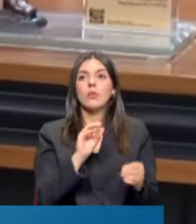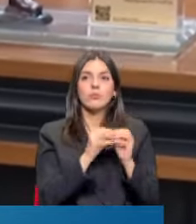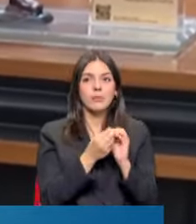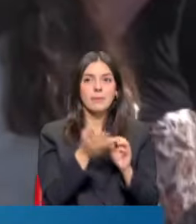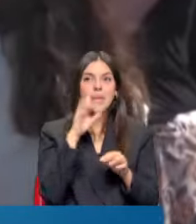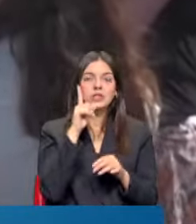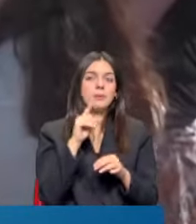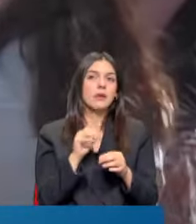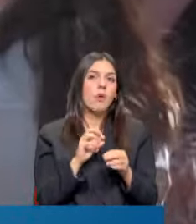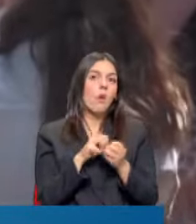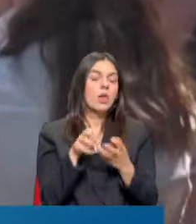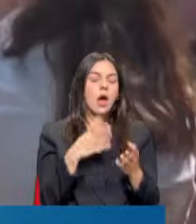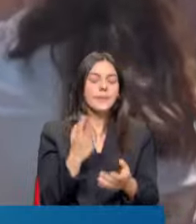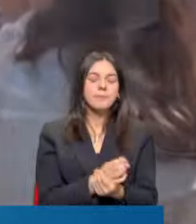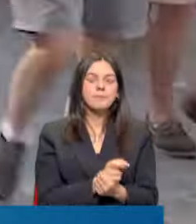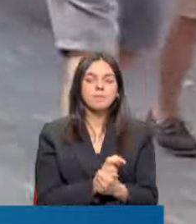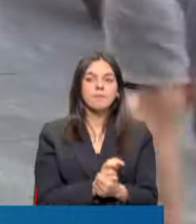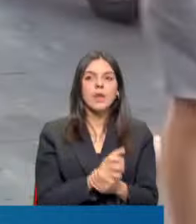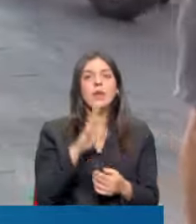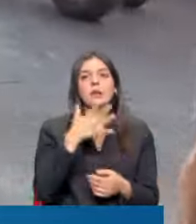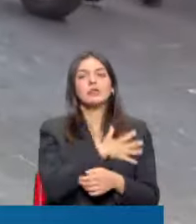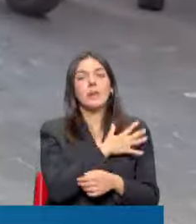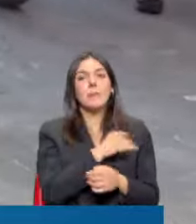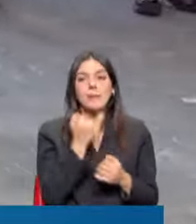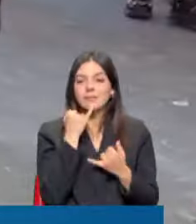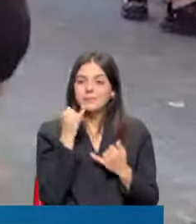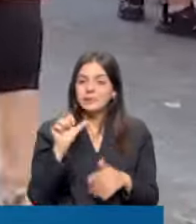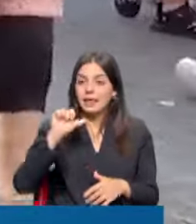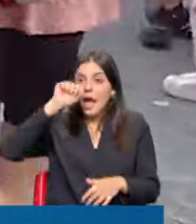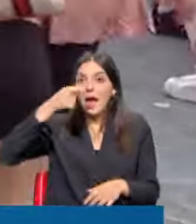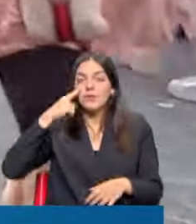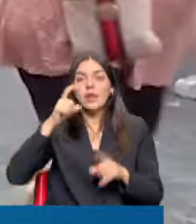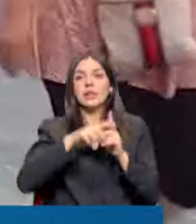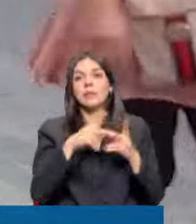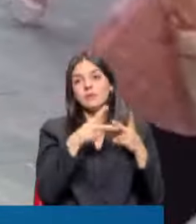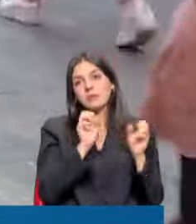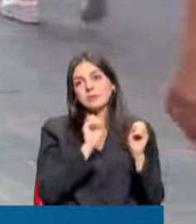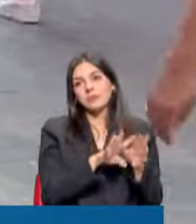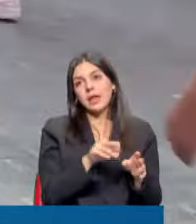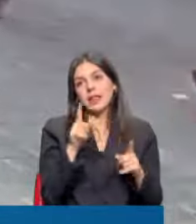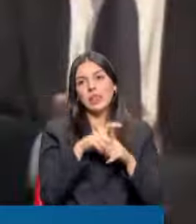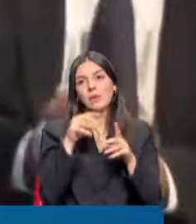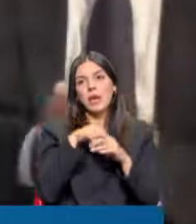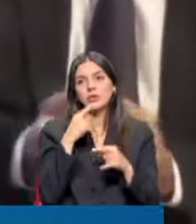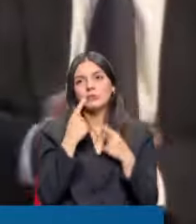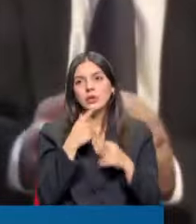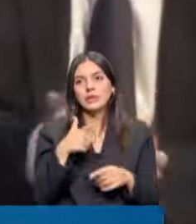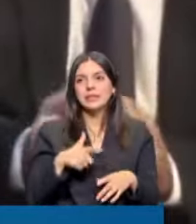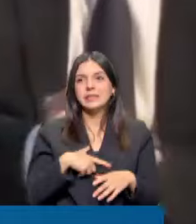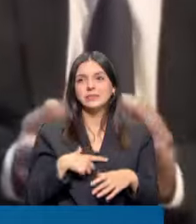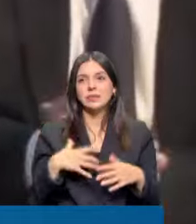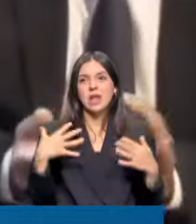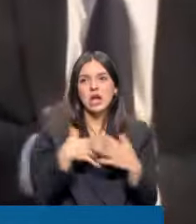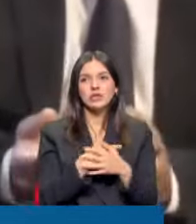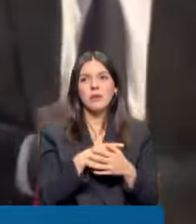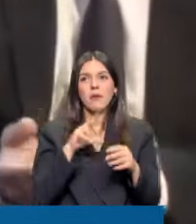bir çarpıklık. CHP lideri Özgür Özel ziyaretinden bir gün sonra serbest kalan Dilruba için kurdu bu cümleleri. Akşamında ise İzmir İnternasyonel